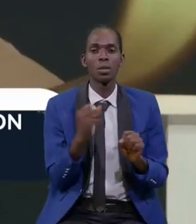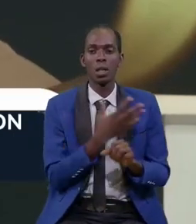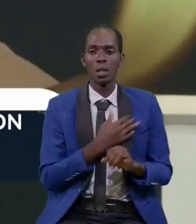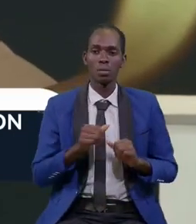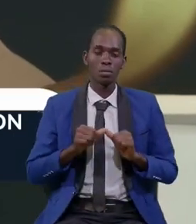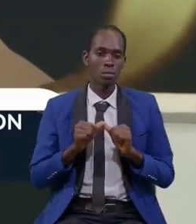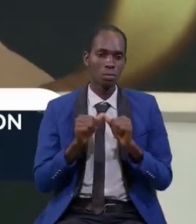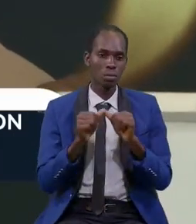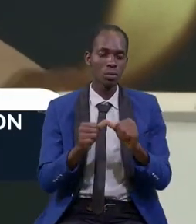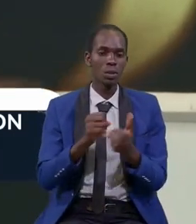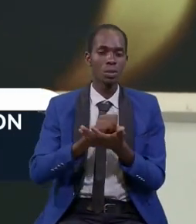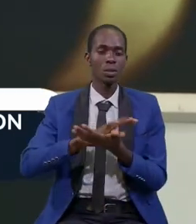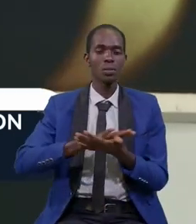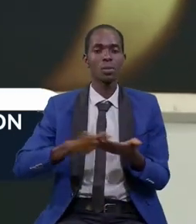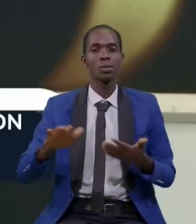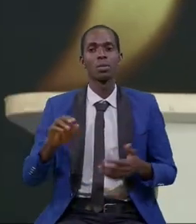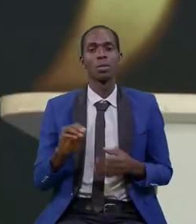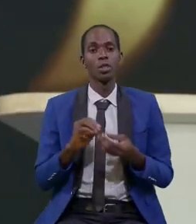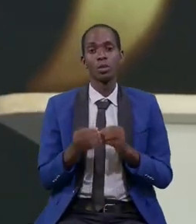notre sanctification ferme.